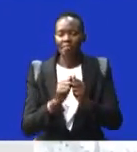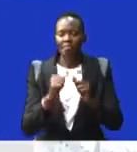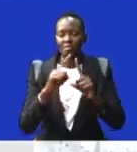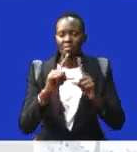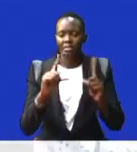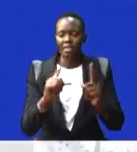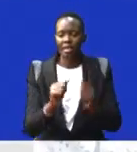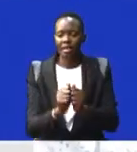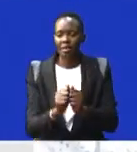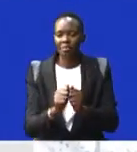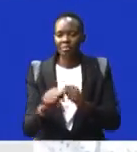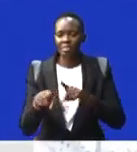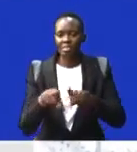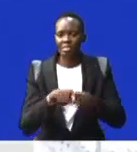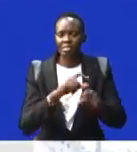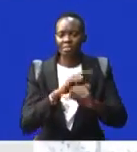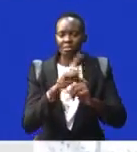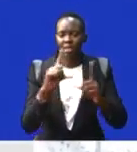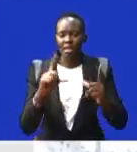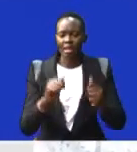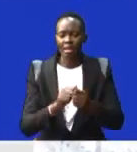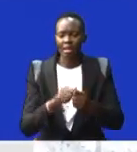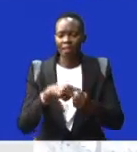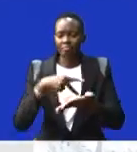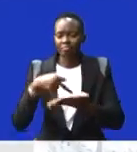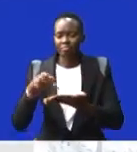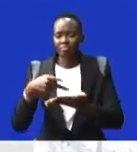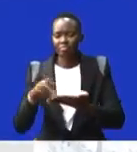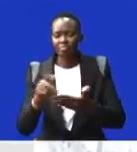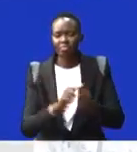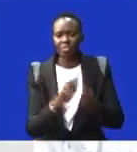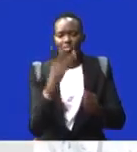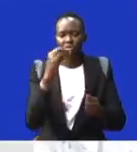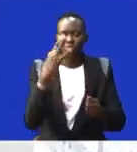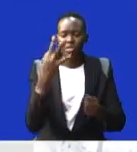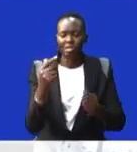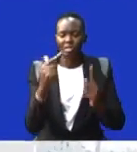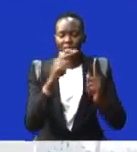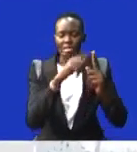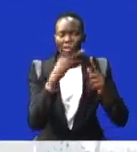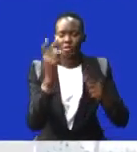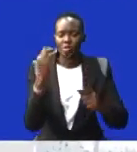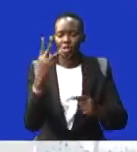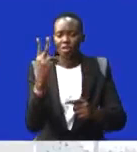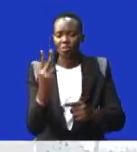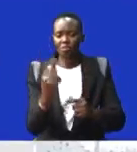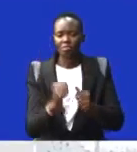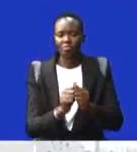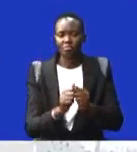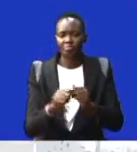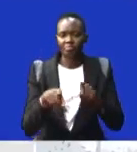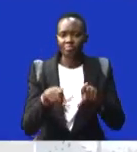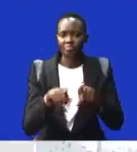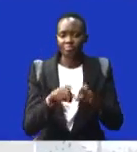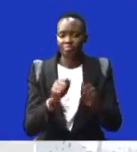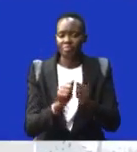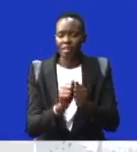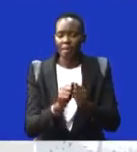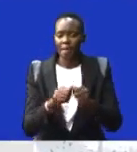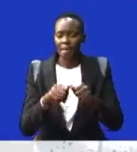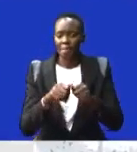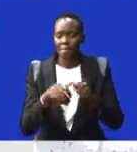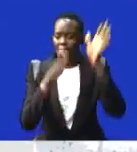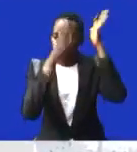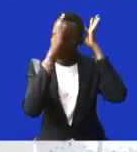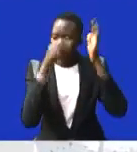sehemu mpaka land rent tumelipia 2023, tumelipia mpaka 2024. Isticheno jadolo neolero ni gisedak kanyo